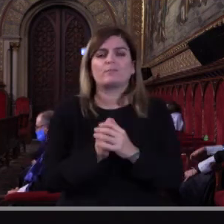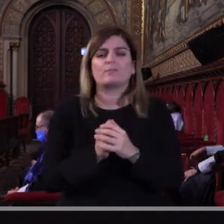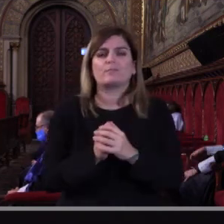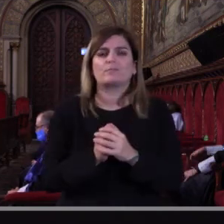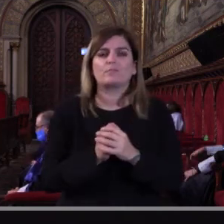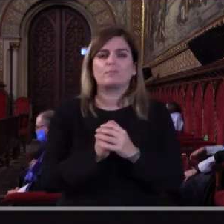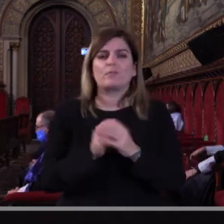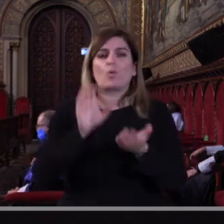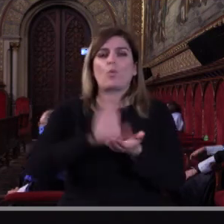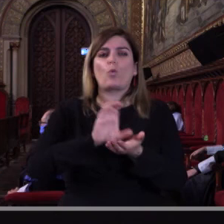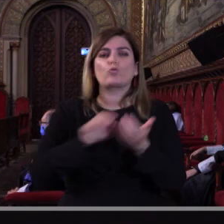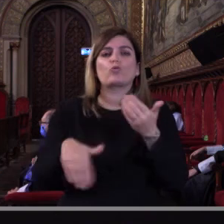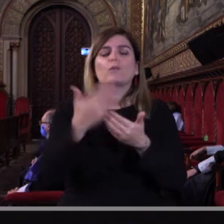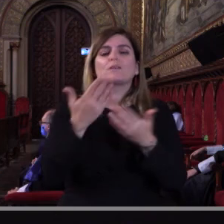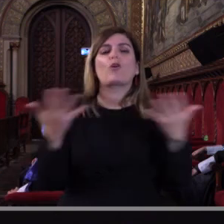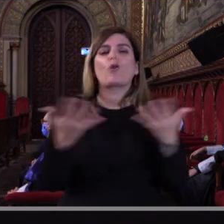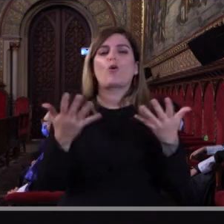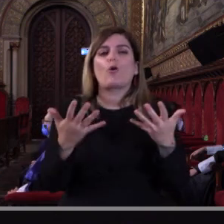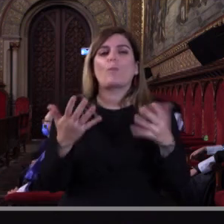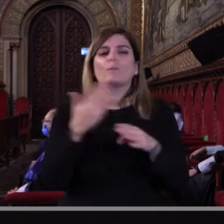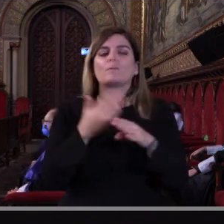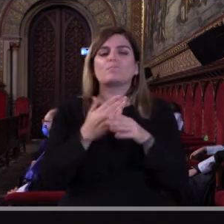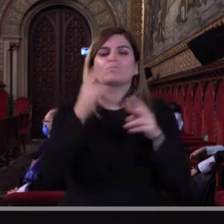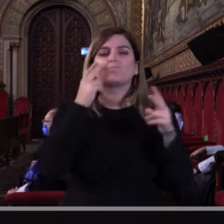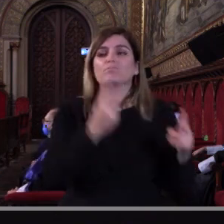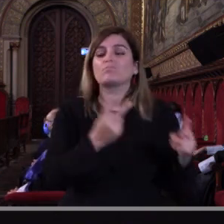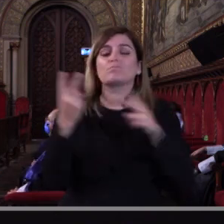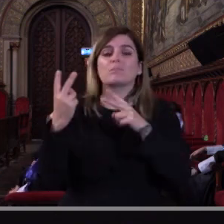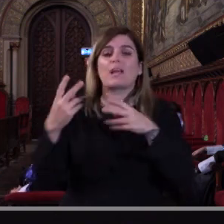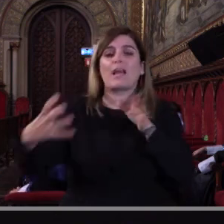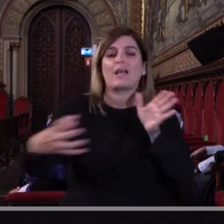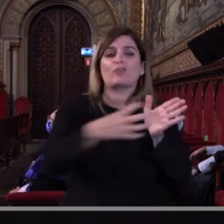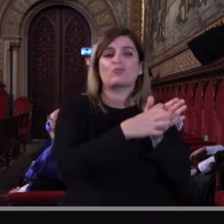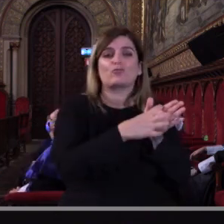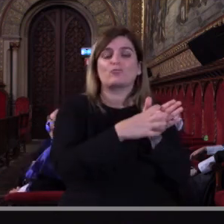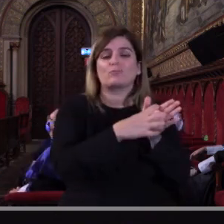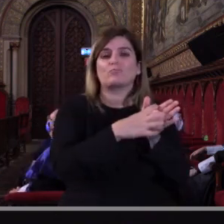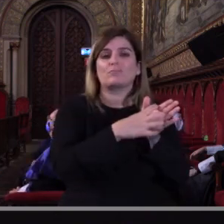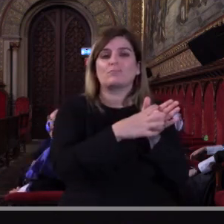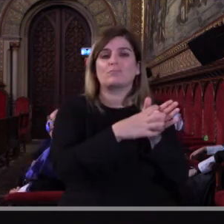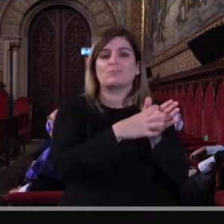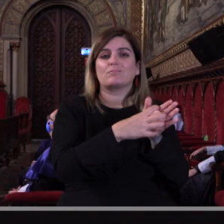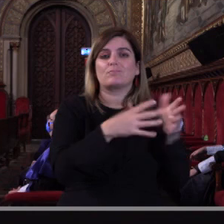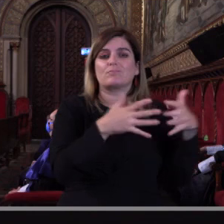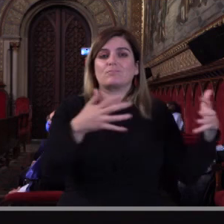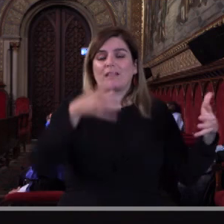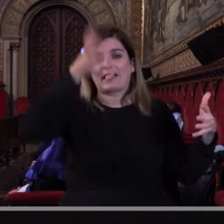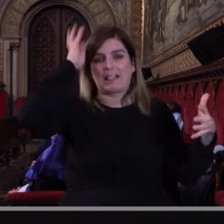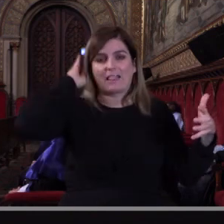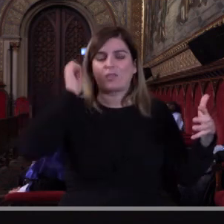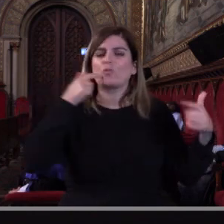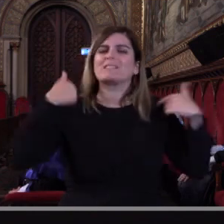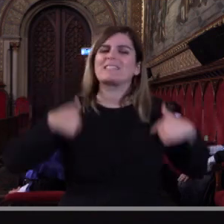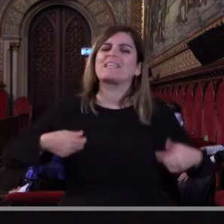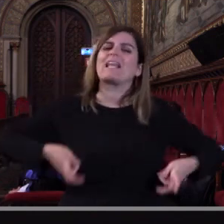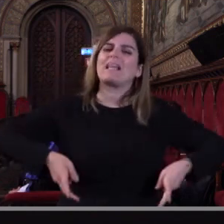una bona manera de començar aquest curs acadèmic sigui mirant el nostre escut i llegint el seu lema, Libertas Profundet Omnia Luce. Sentim-nos